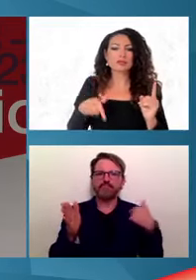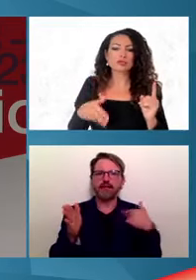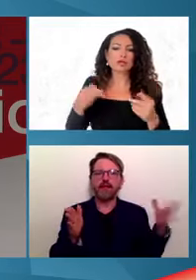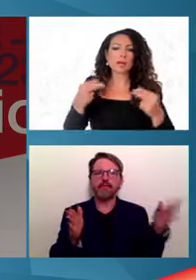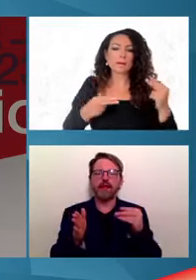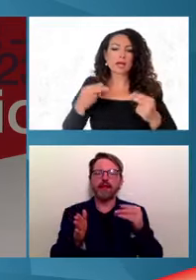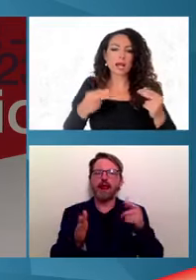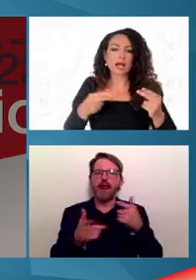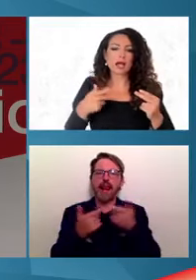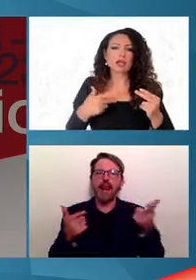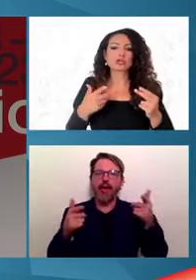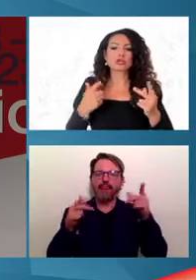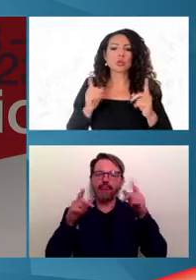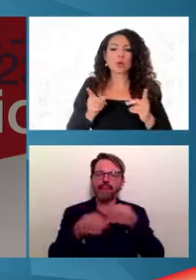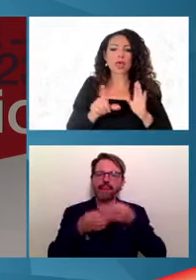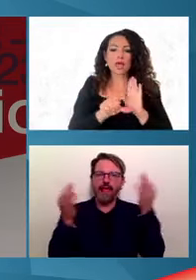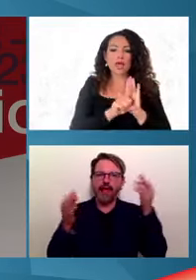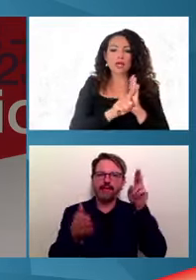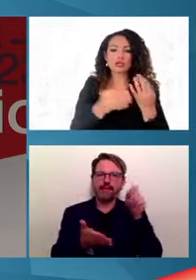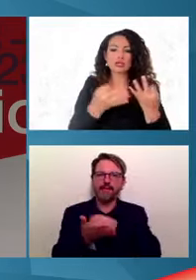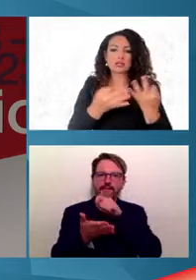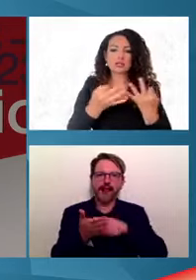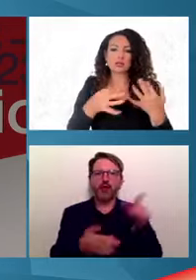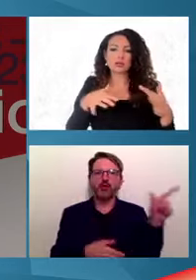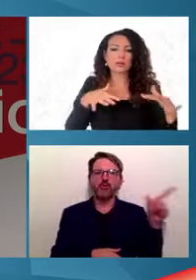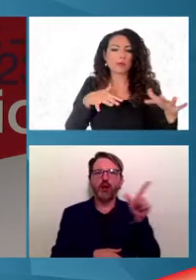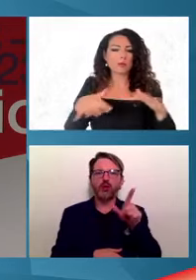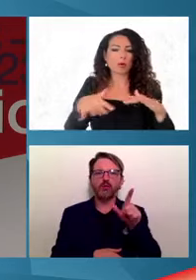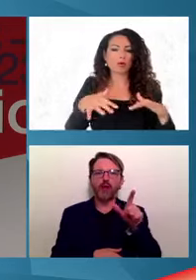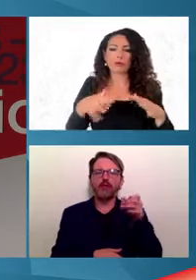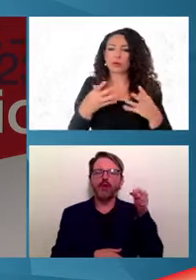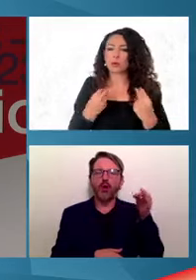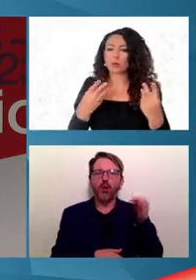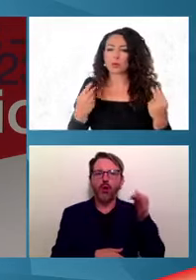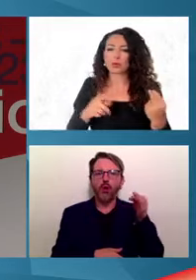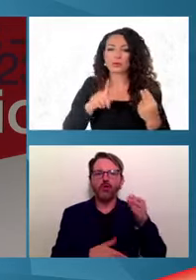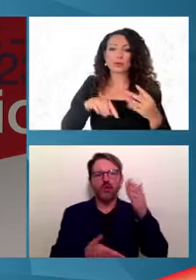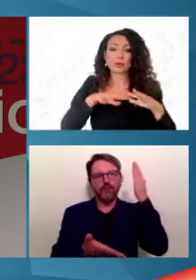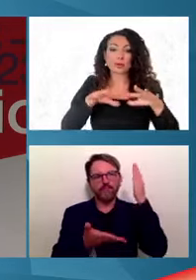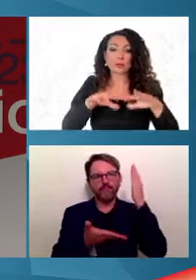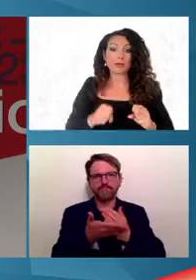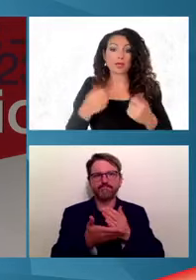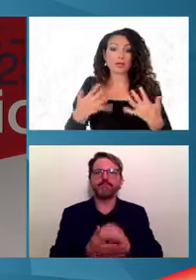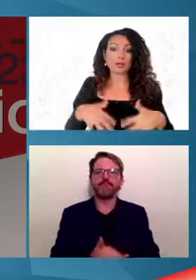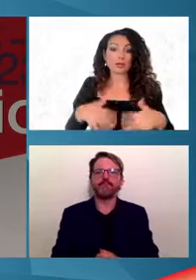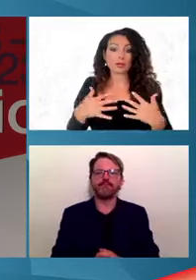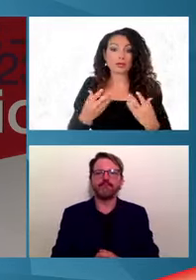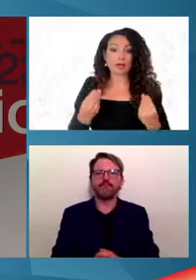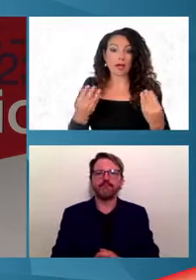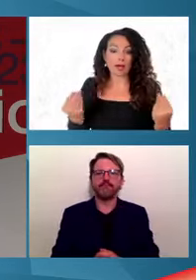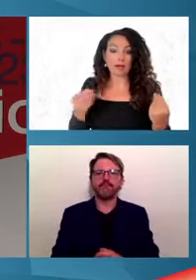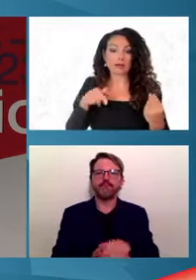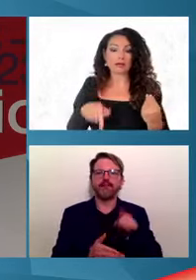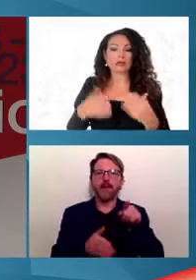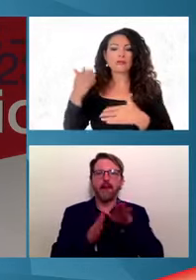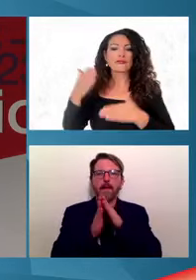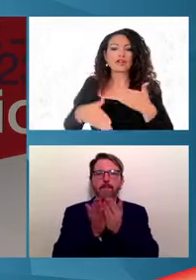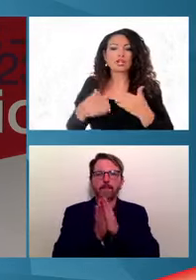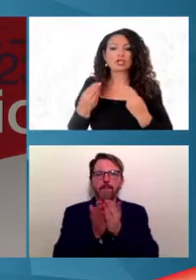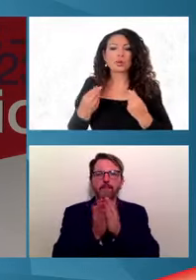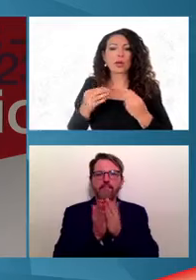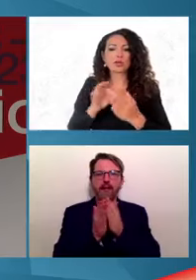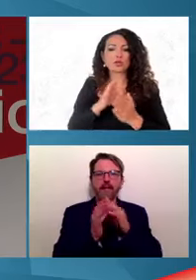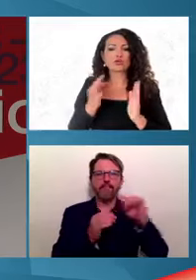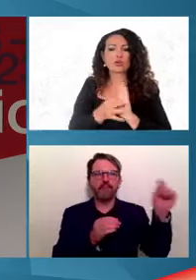am 22. Oktober zu Ende geht. In der Mappe, die Sie beim Einlass erhalten haben, finden Sie